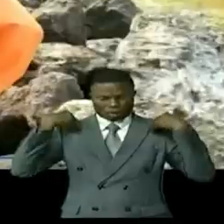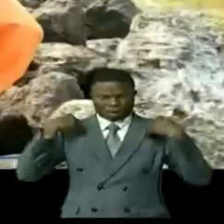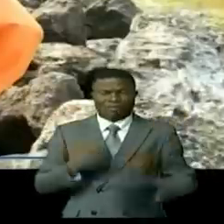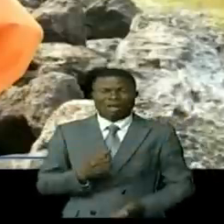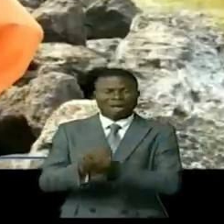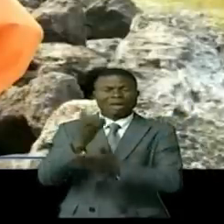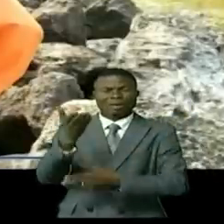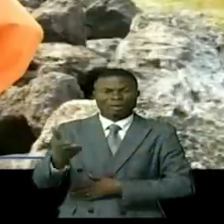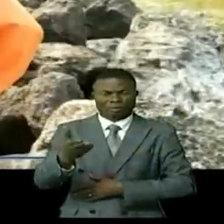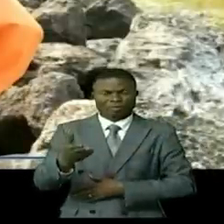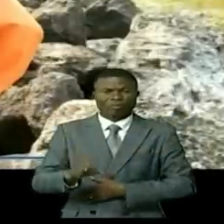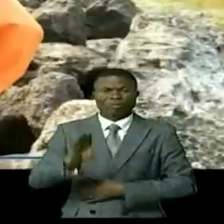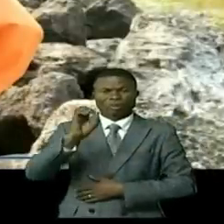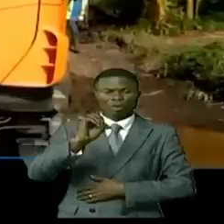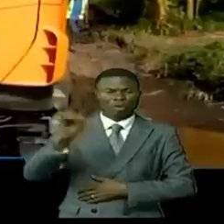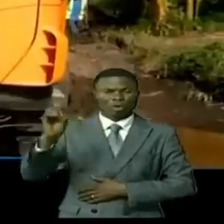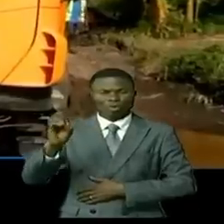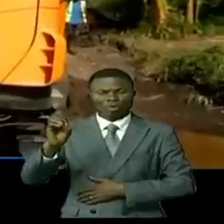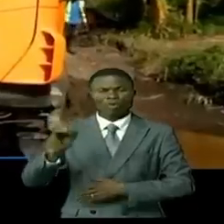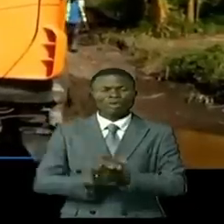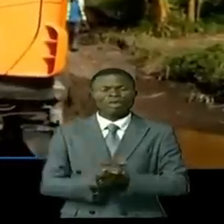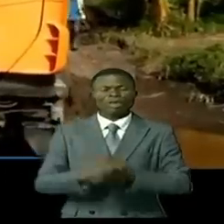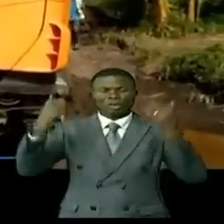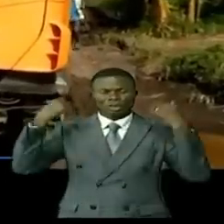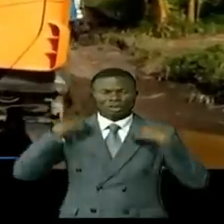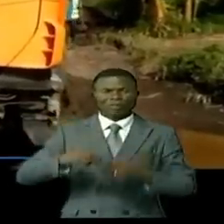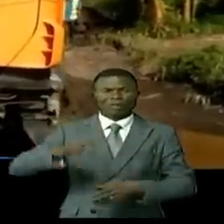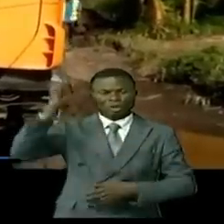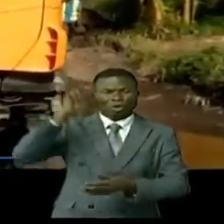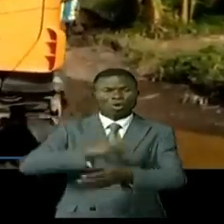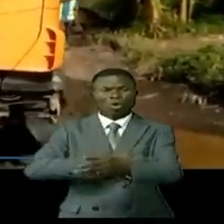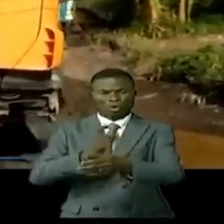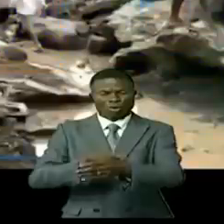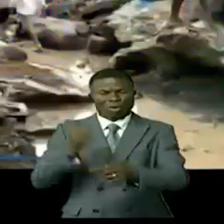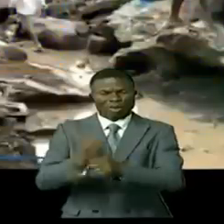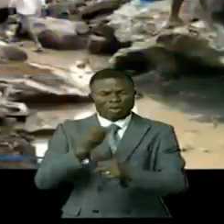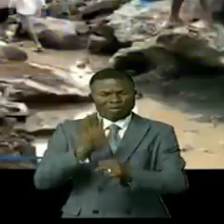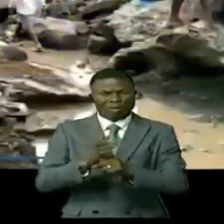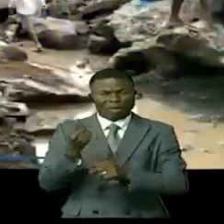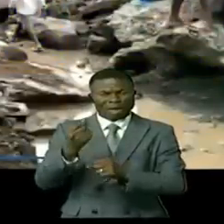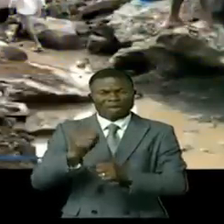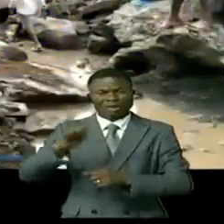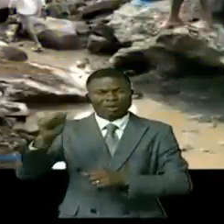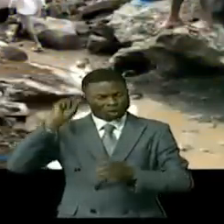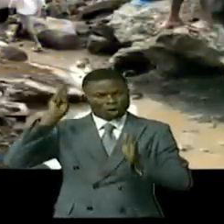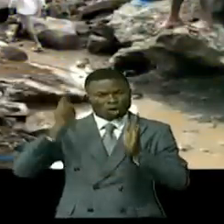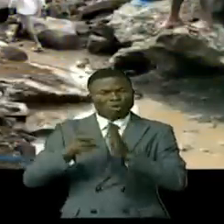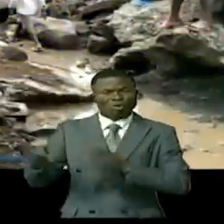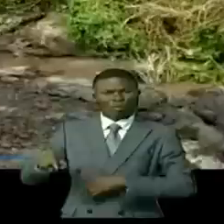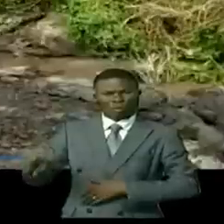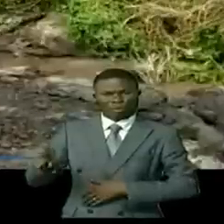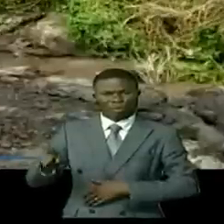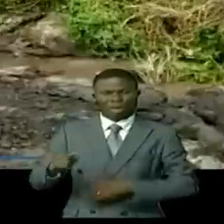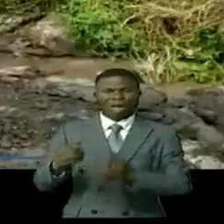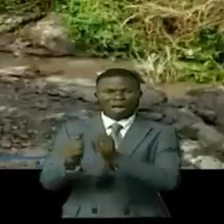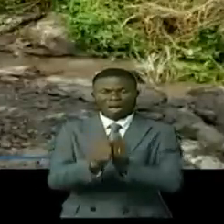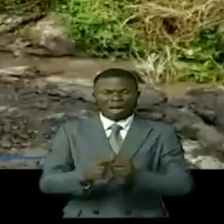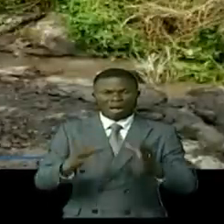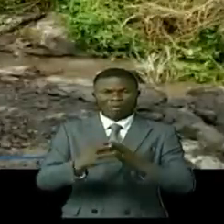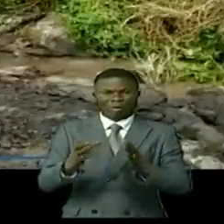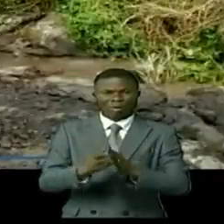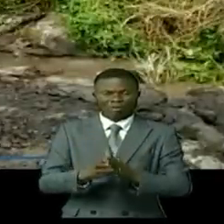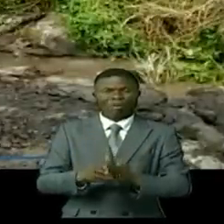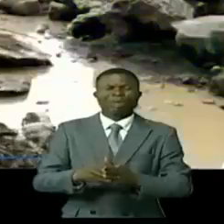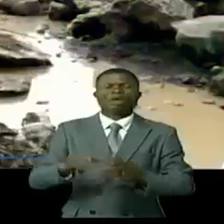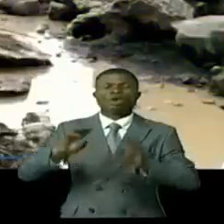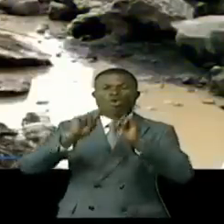central, l'office de route Nord-Kivu fait des travaux d'urgence avec des financements du gouvernement provincial en collaboration avec les